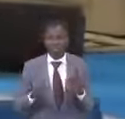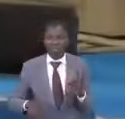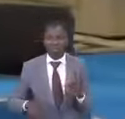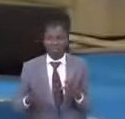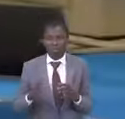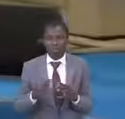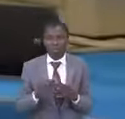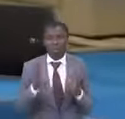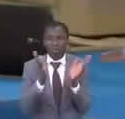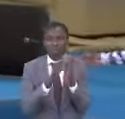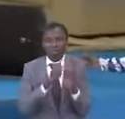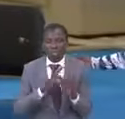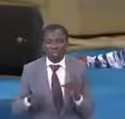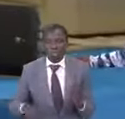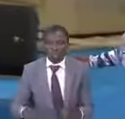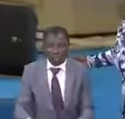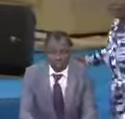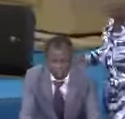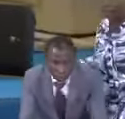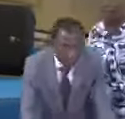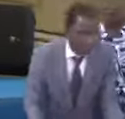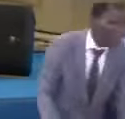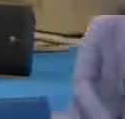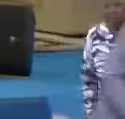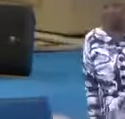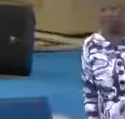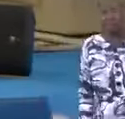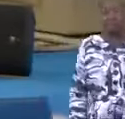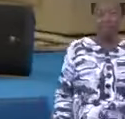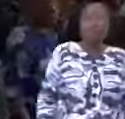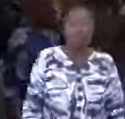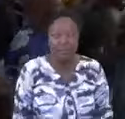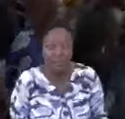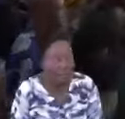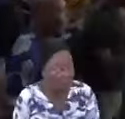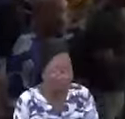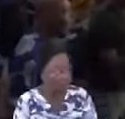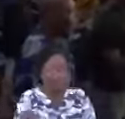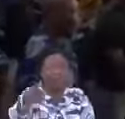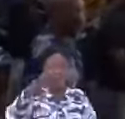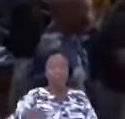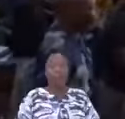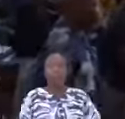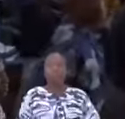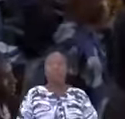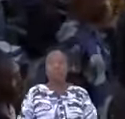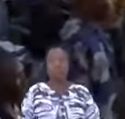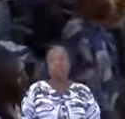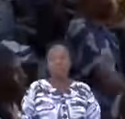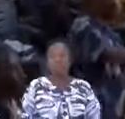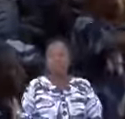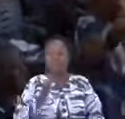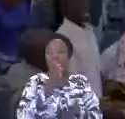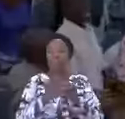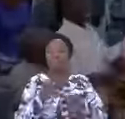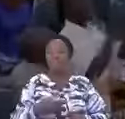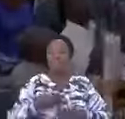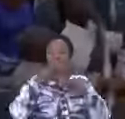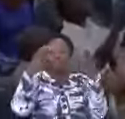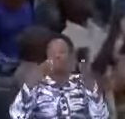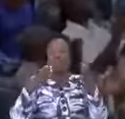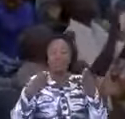l'émancipation quelques cris émancipation totale